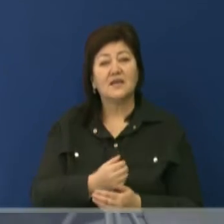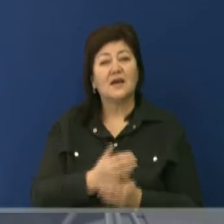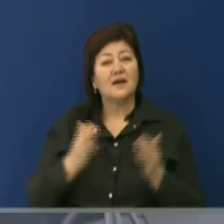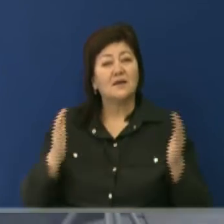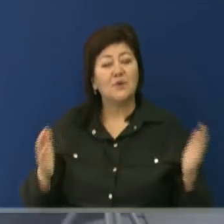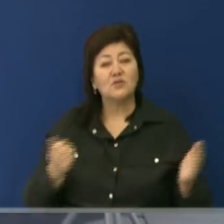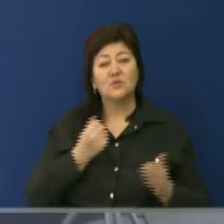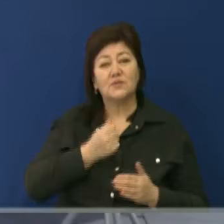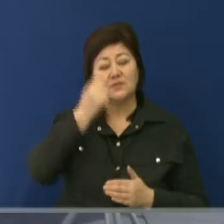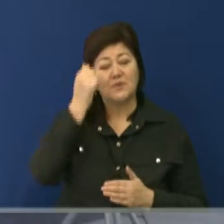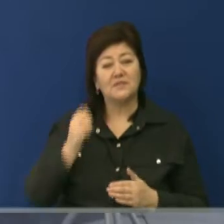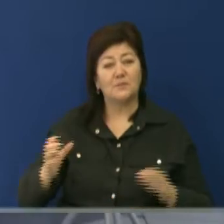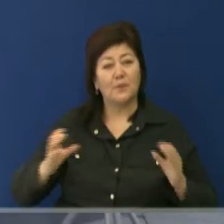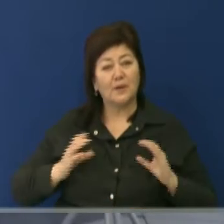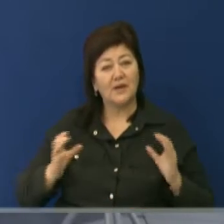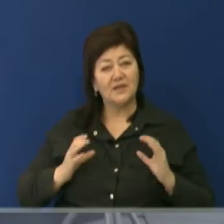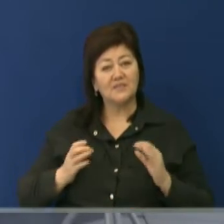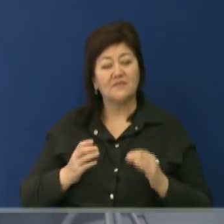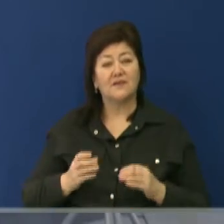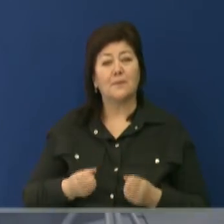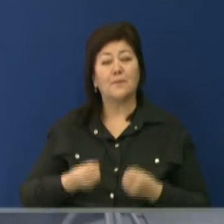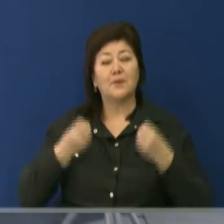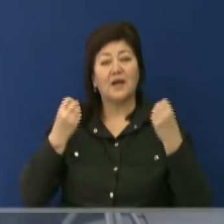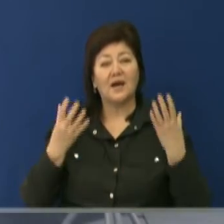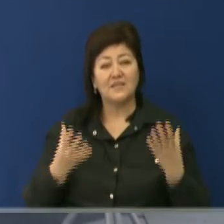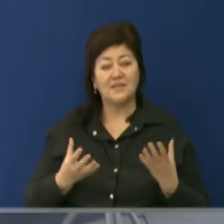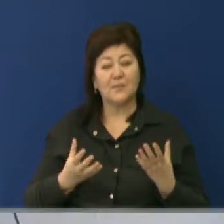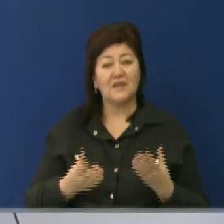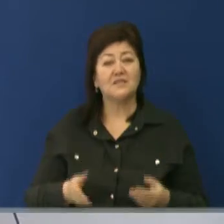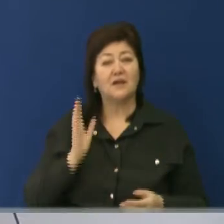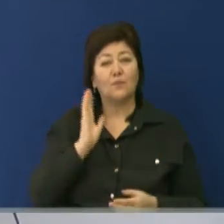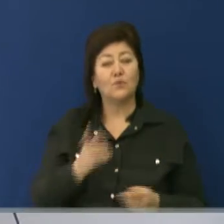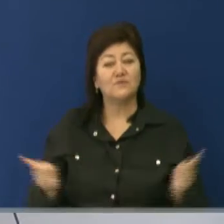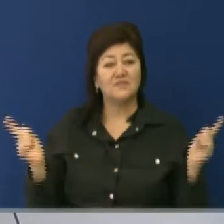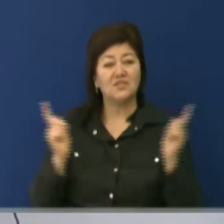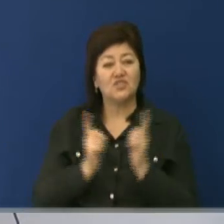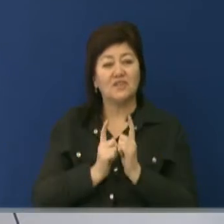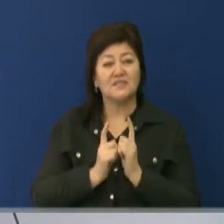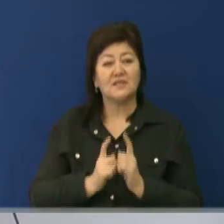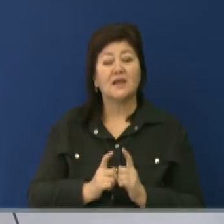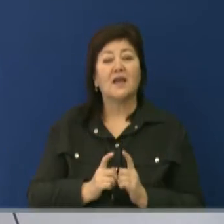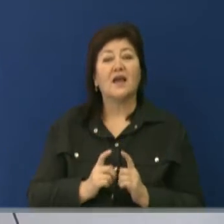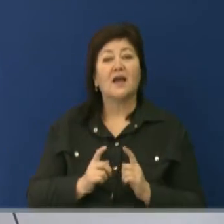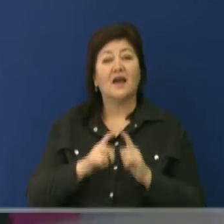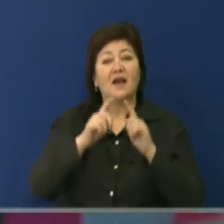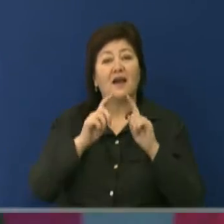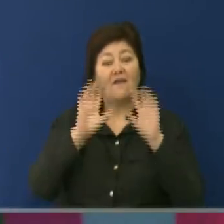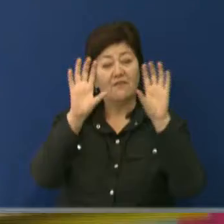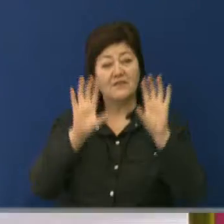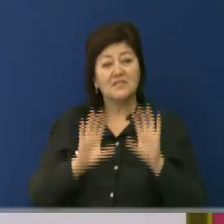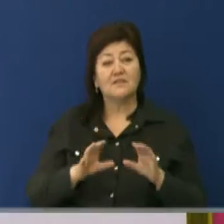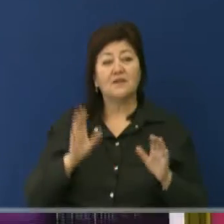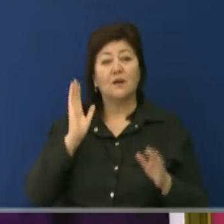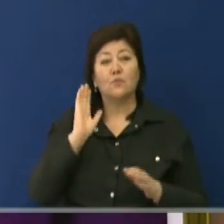саулық, бастарына байлық. Осындай мерекеде жақсы күндерде ғана кездесе берейік. Фото көрме 8 наурызға дейін жалғасады.